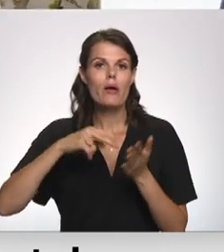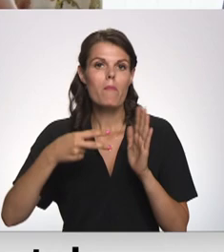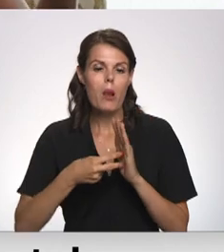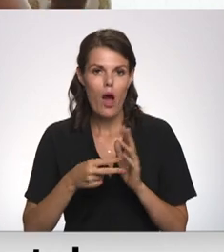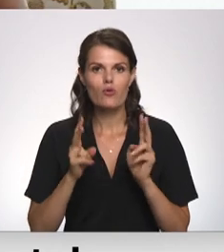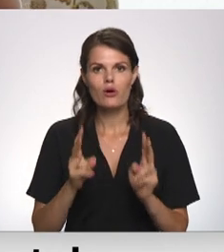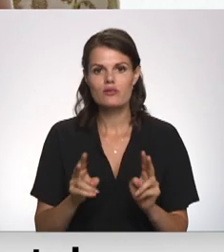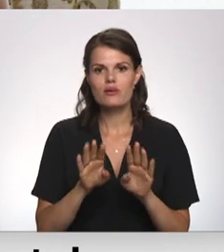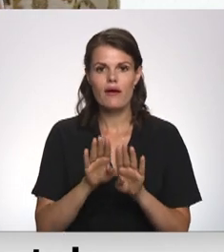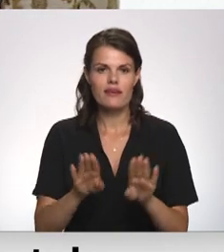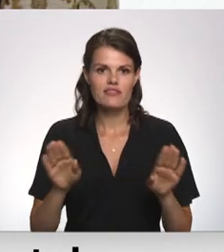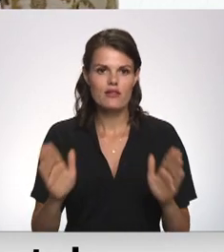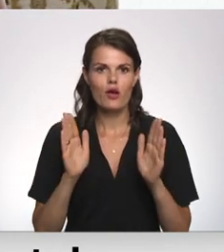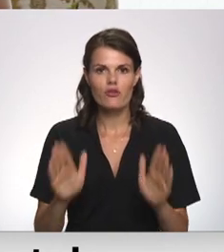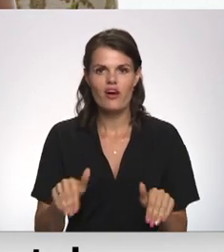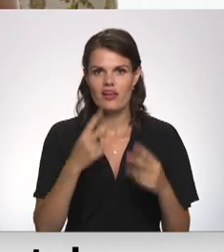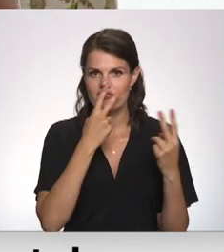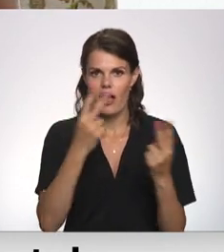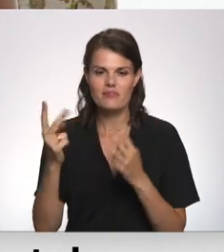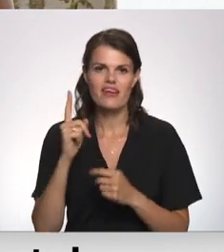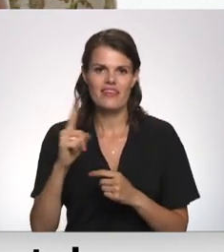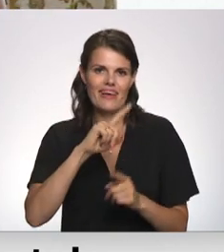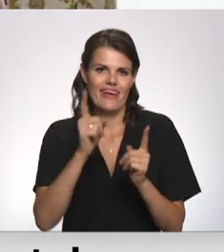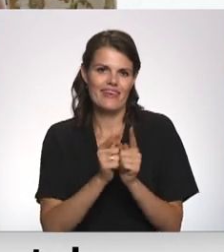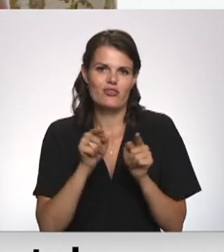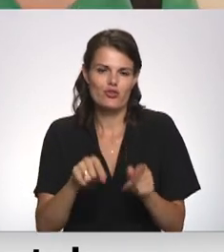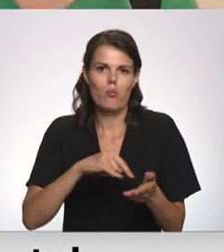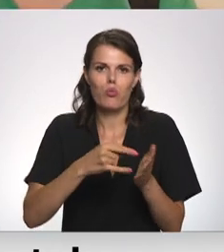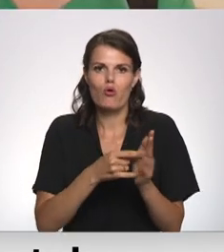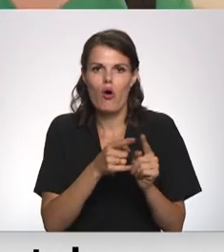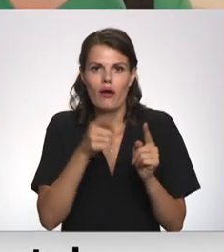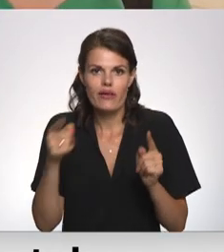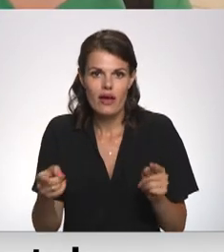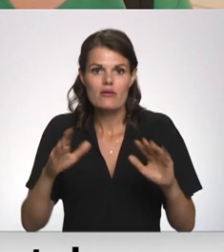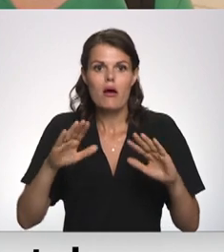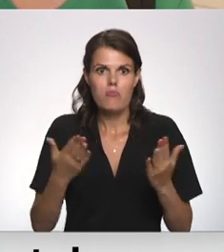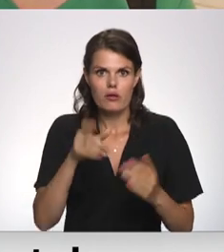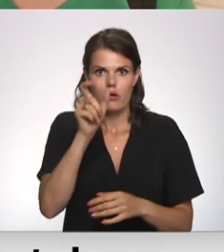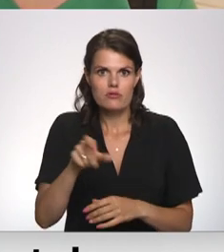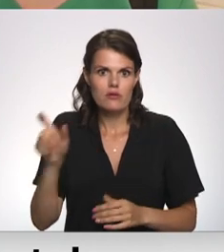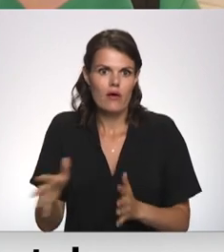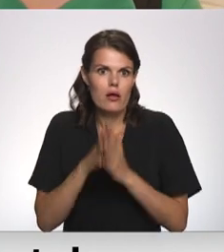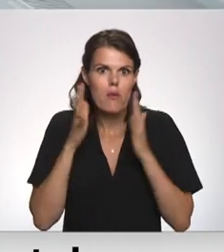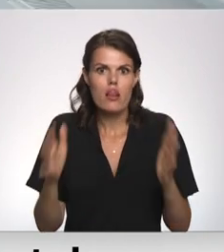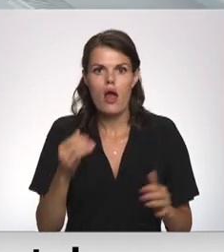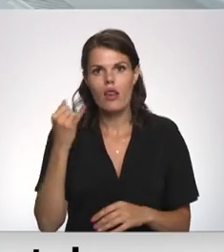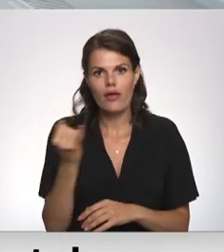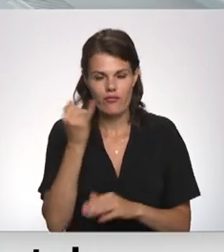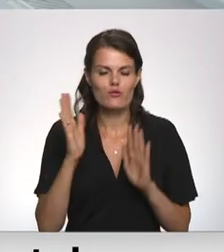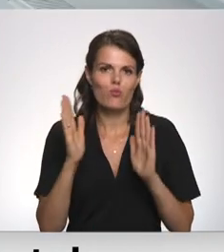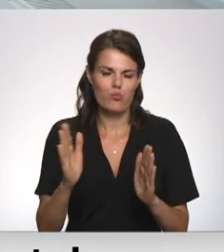ornāts aizputes muzejā būs aplūkojama tikai uz projekta pasākuma laiku, tad pēc lielās cilvēku intereses tā tiks